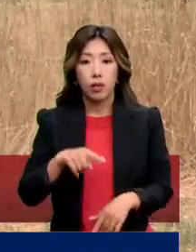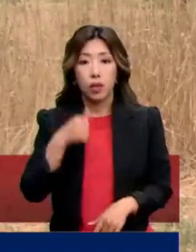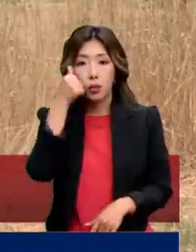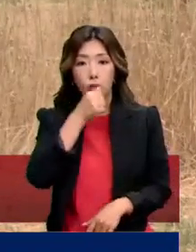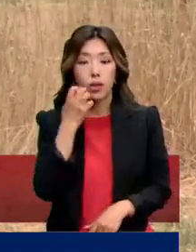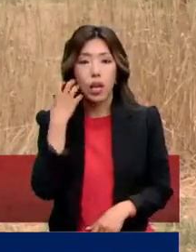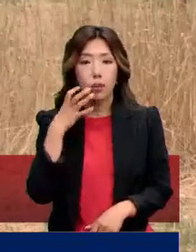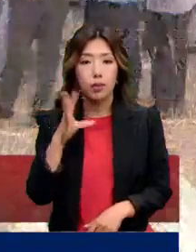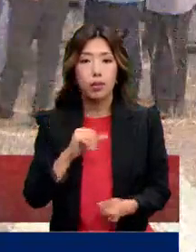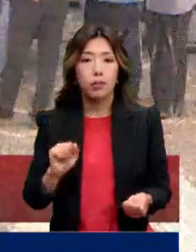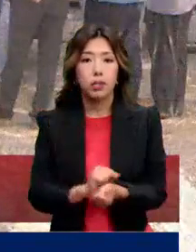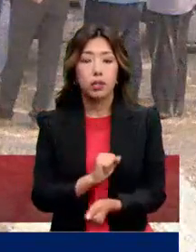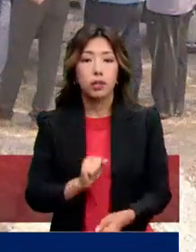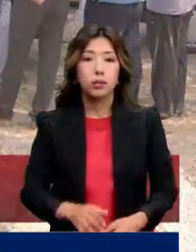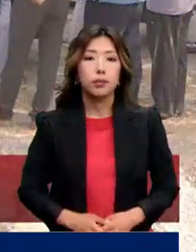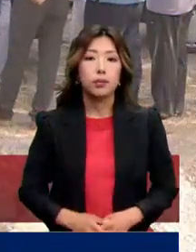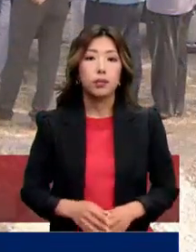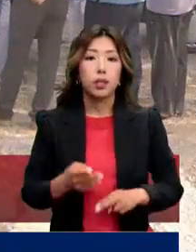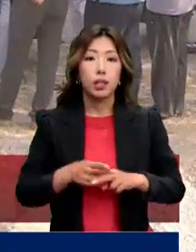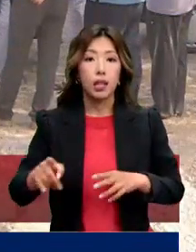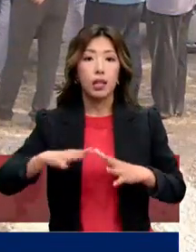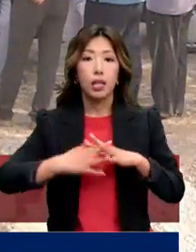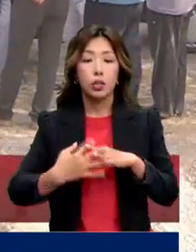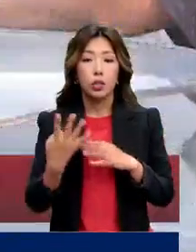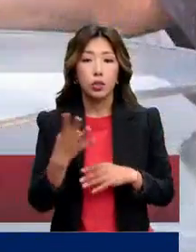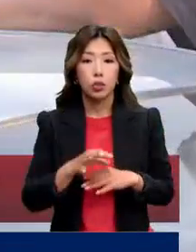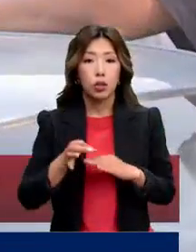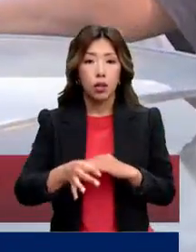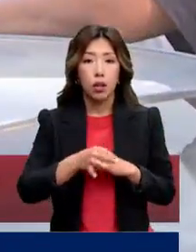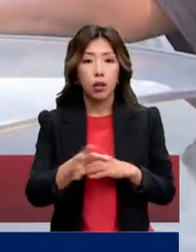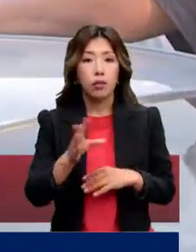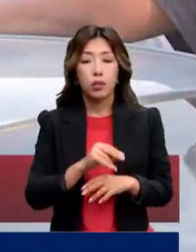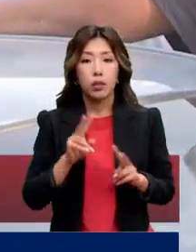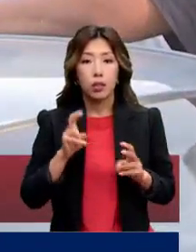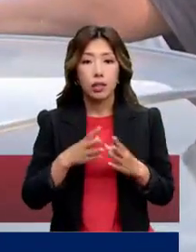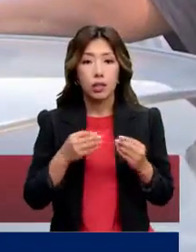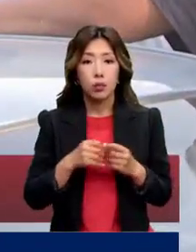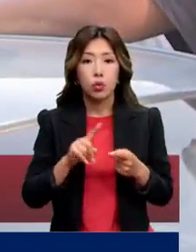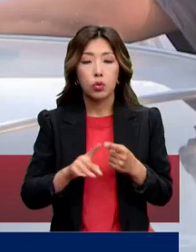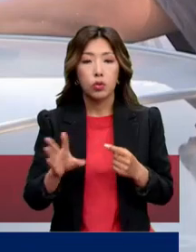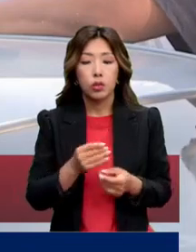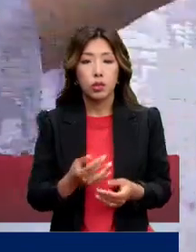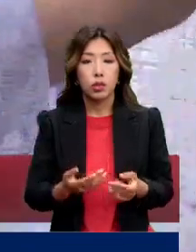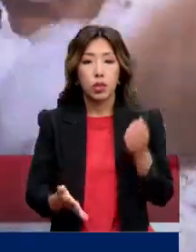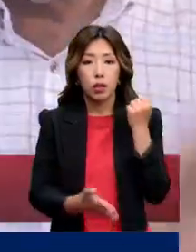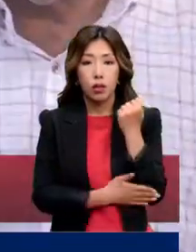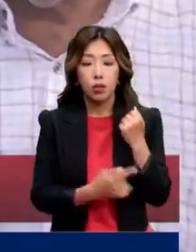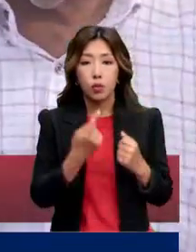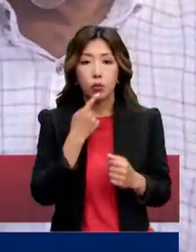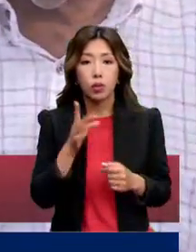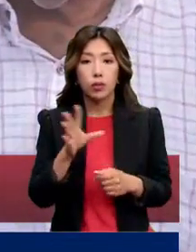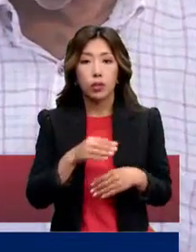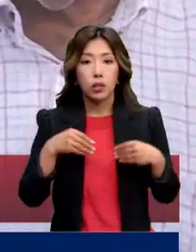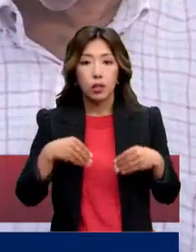яблони засыхают. Дехкане 4 населенных пунктов разводят руками. Их семьи на грани разорения, ведь вырастить урожай для многих